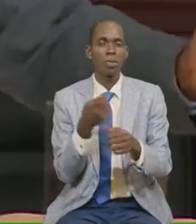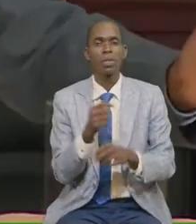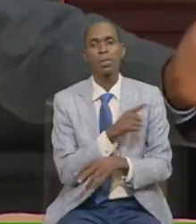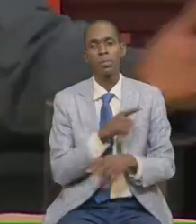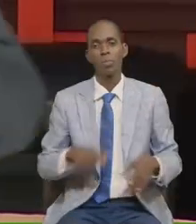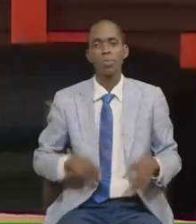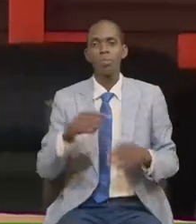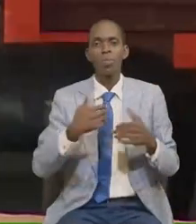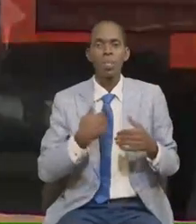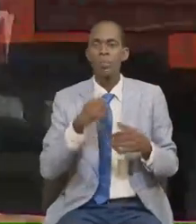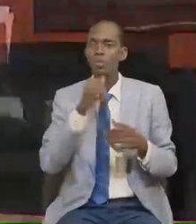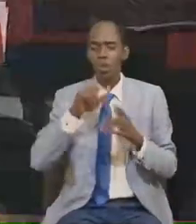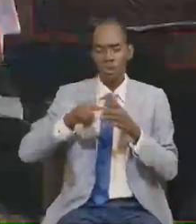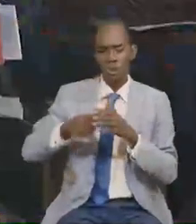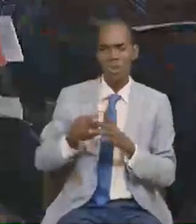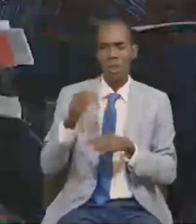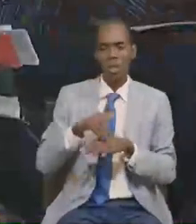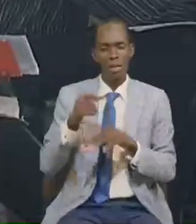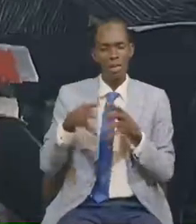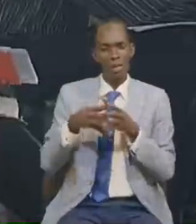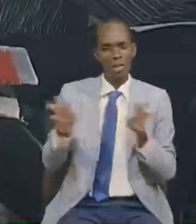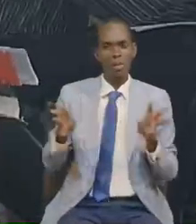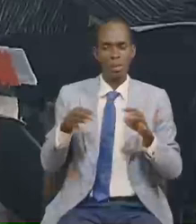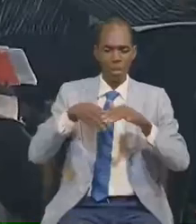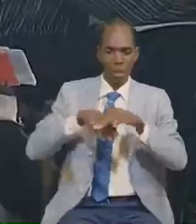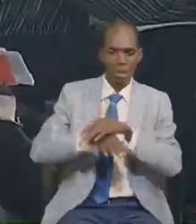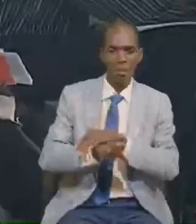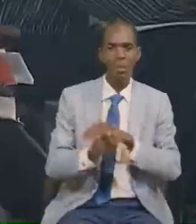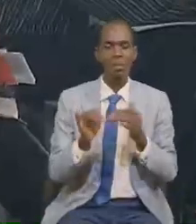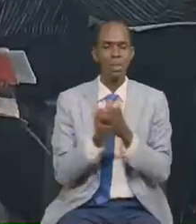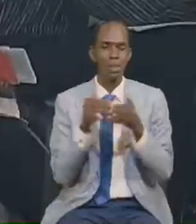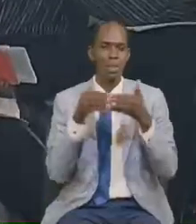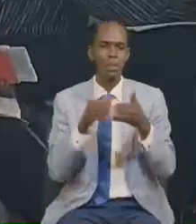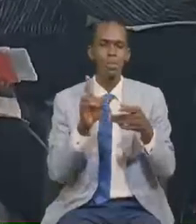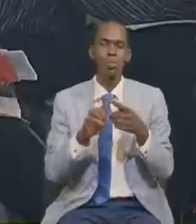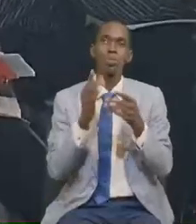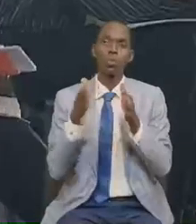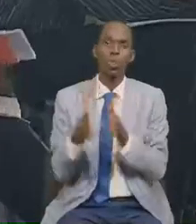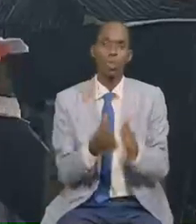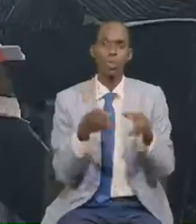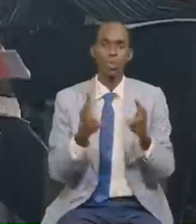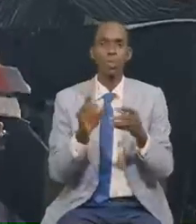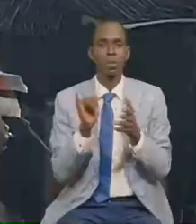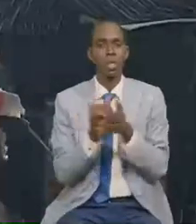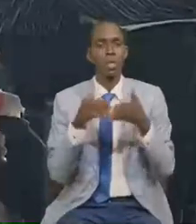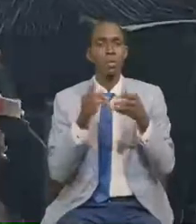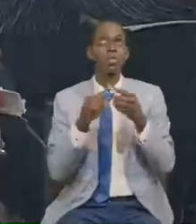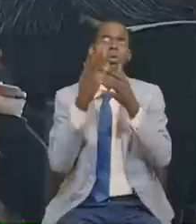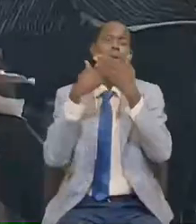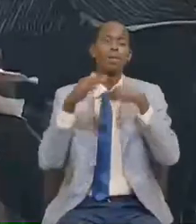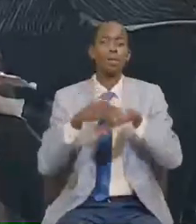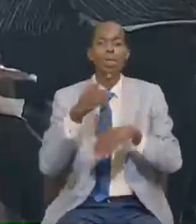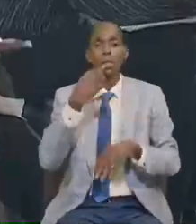à la porte par laquelle tu es entré par le chemin resserrer qui conduit au ciel et de le médias de personnes